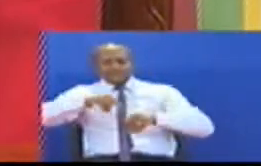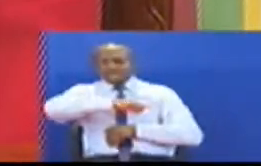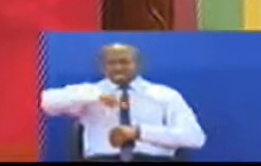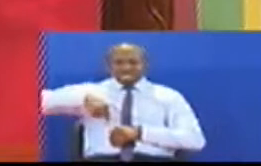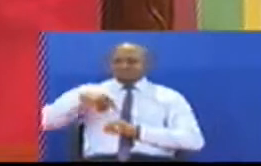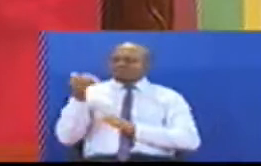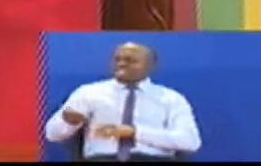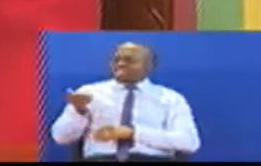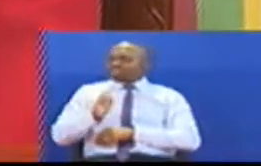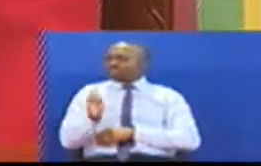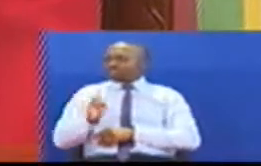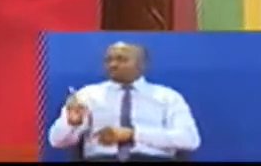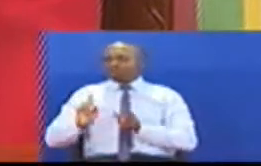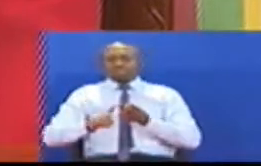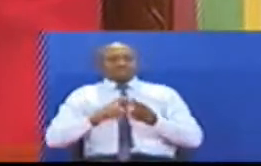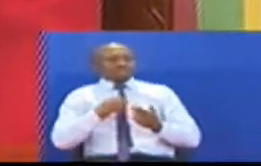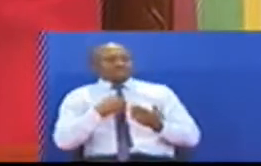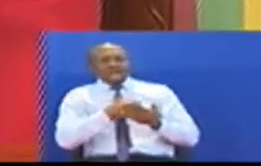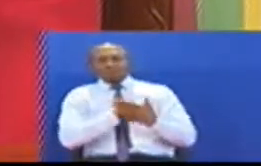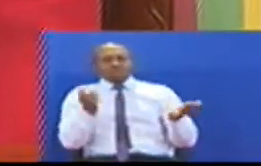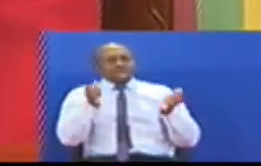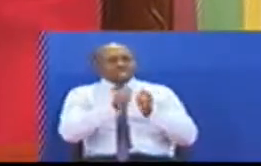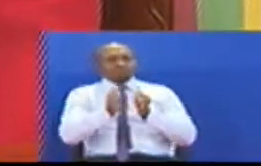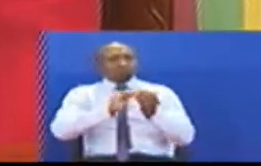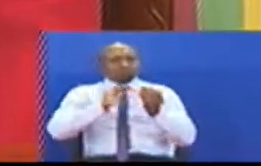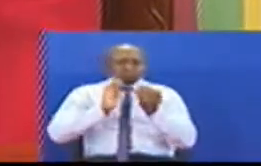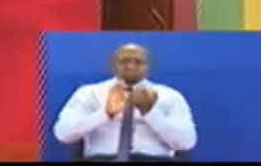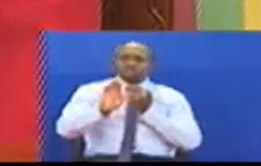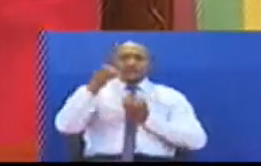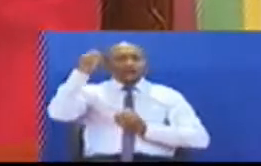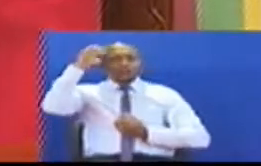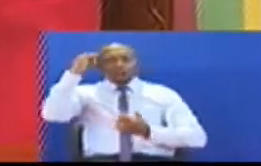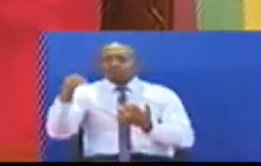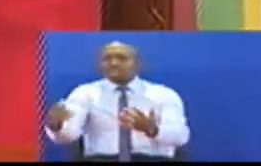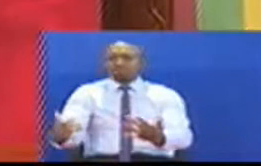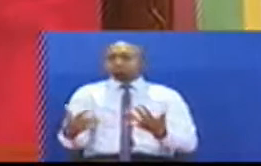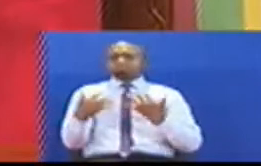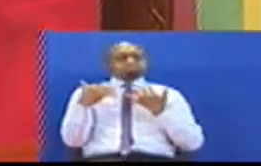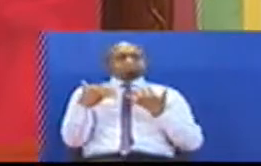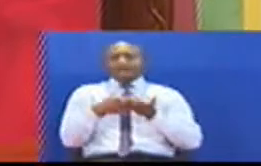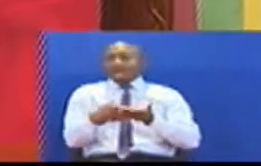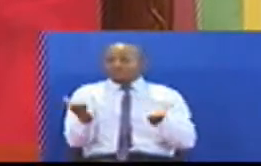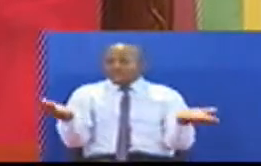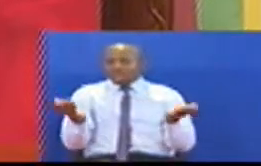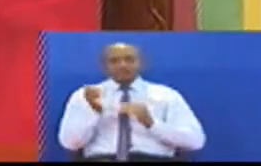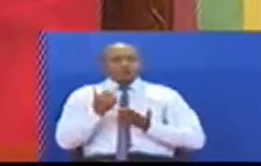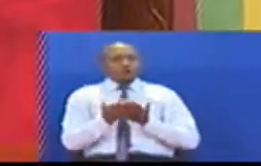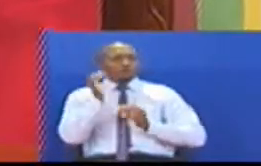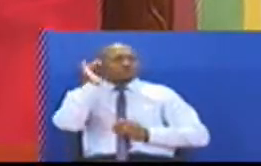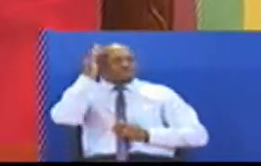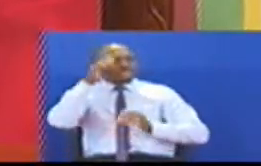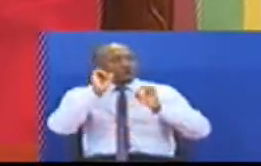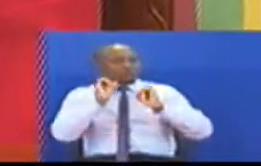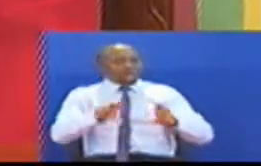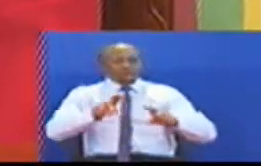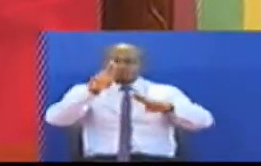sisi hatuna nani kile cha kutuzuia TBS ya kuzuia magonjwa yasituingie. Ninaomba tulifikirie kwa upya na tukae chini kwa